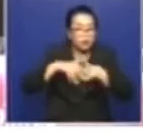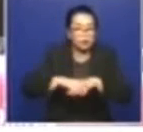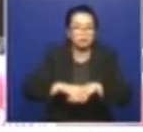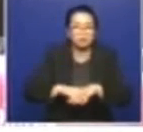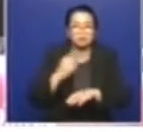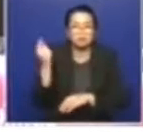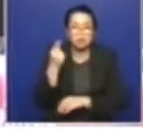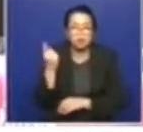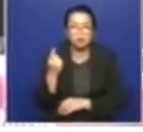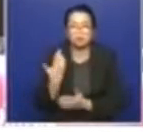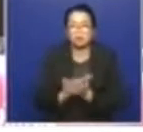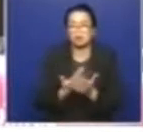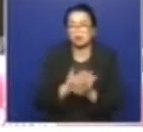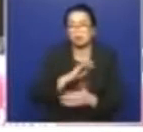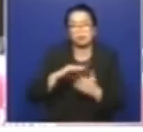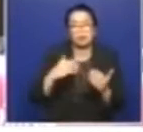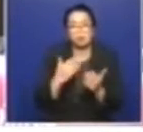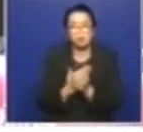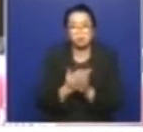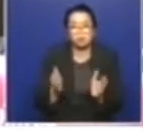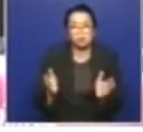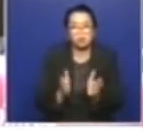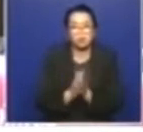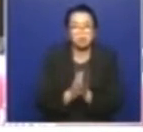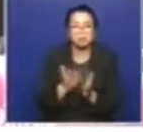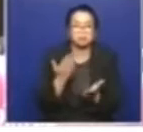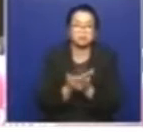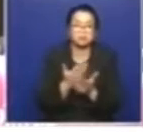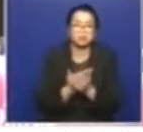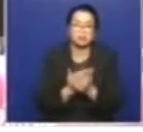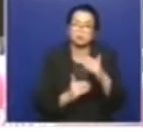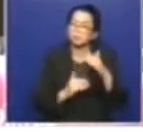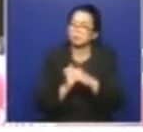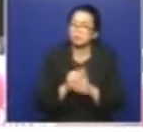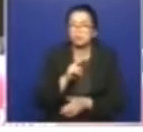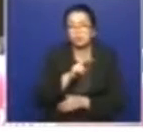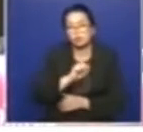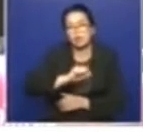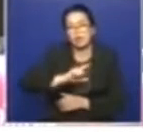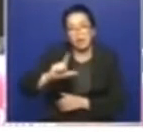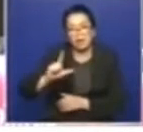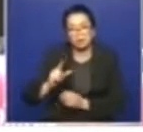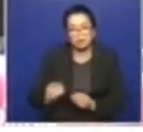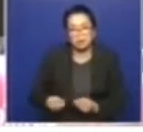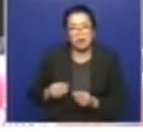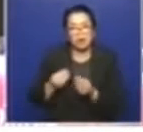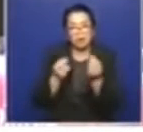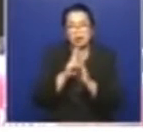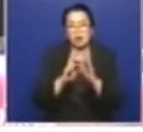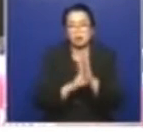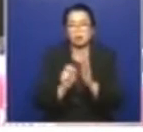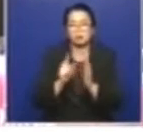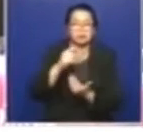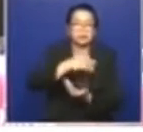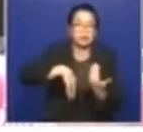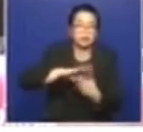ทุกตัวมารวมแล้วนี่นะไม่ถึง200,000ล้านที่จะอัดฉีดเข้าในระบบถ้าคนไทย